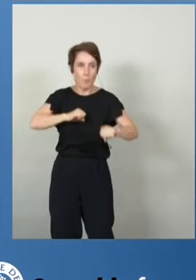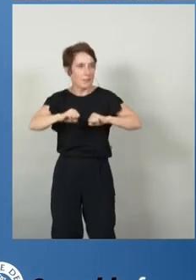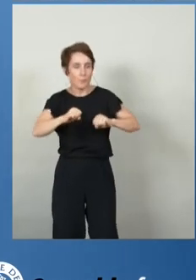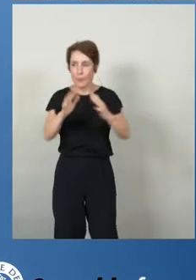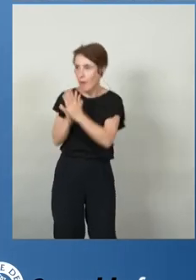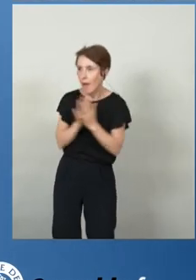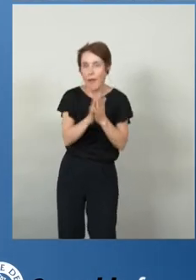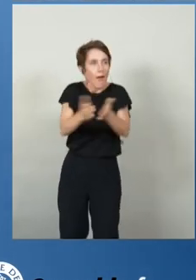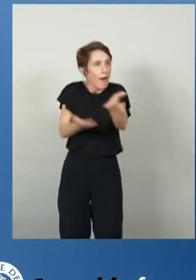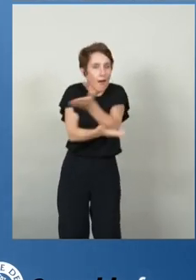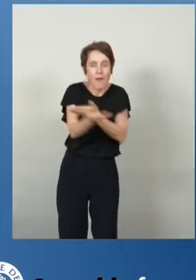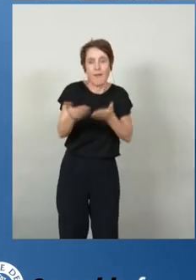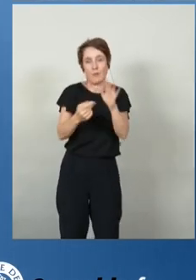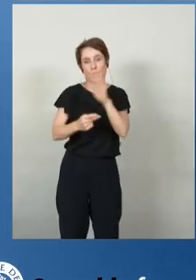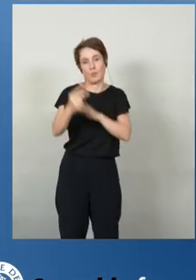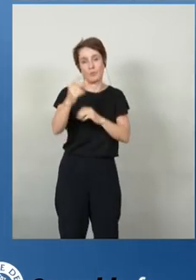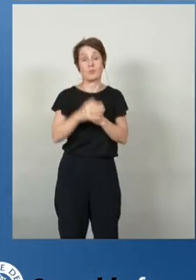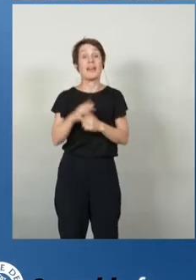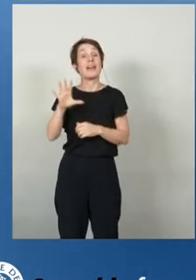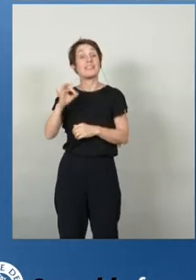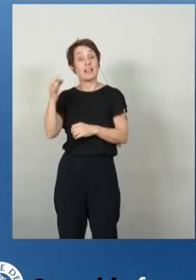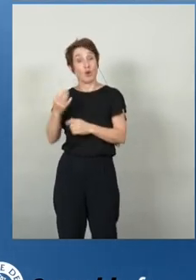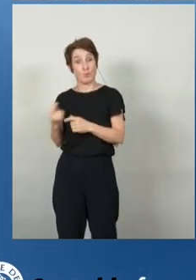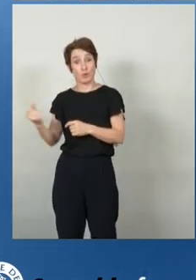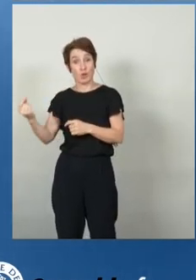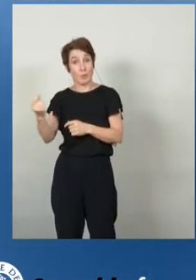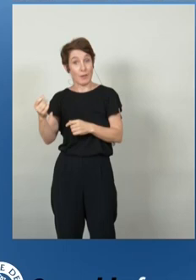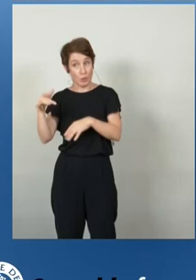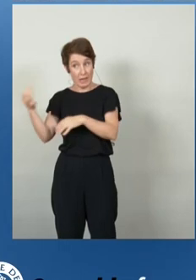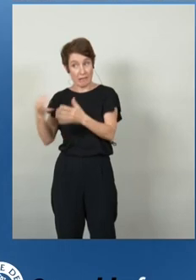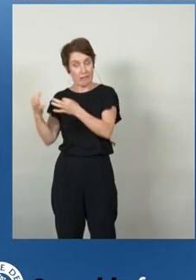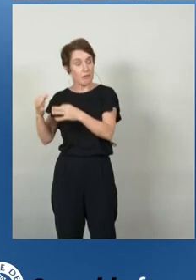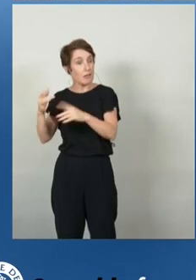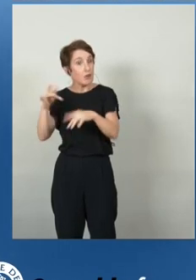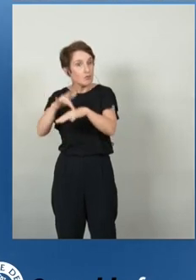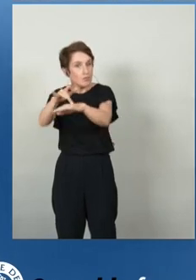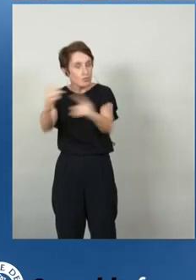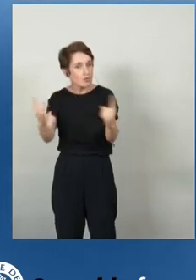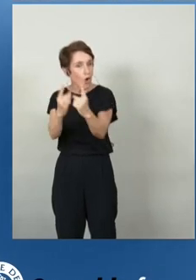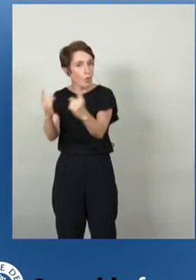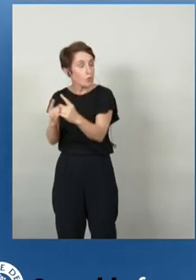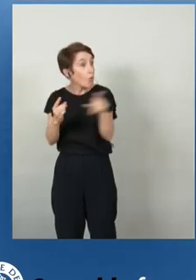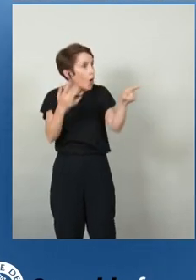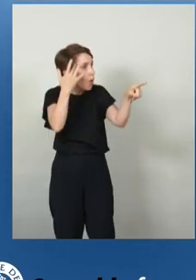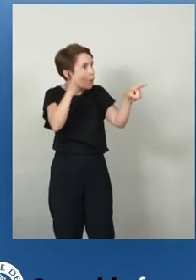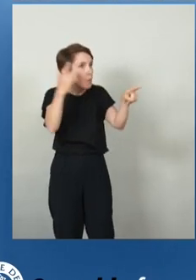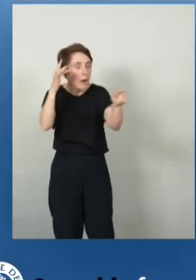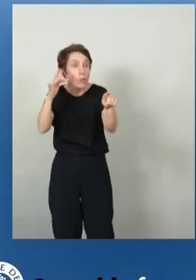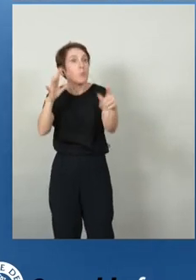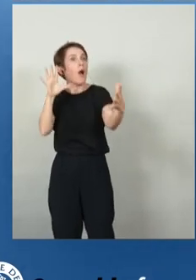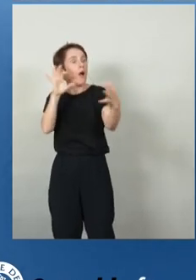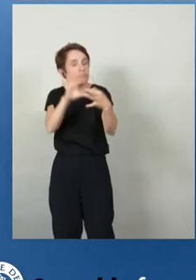ainsi que 50% des partenaires disent avoir rencontré des acteurs qu'ils ne connaissait pas jusqu'à présent qu'il n'avaient pas l'occasion de côtoyer et